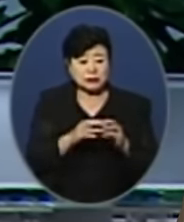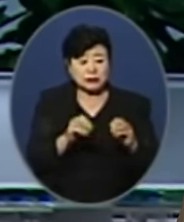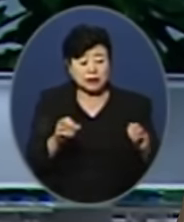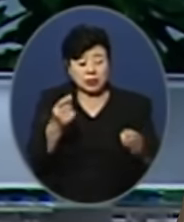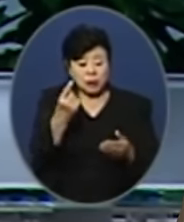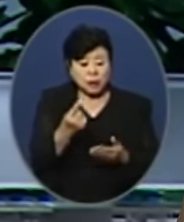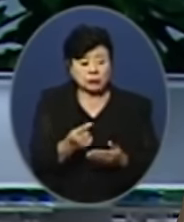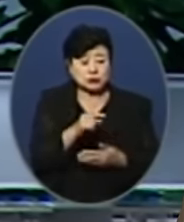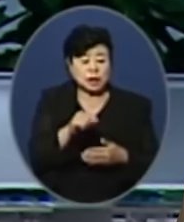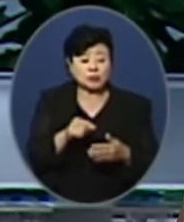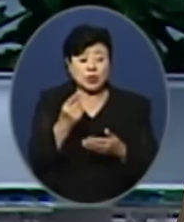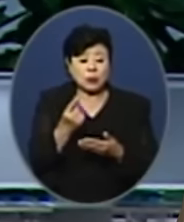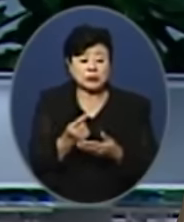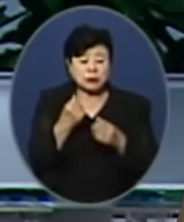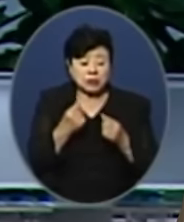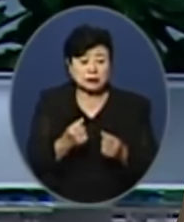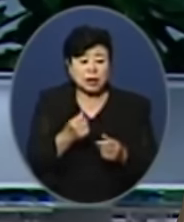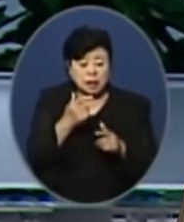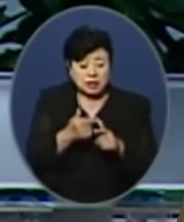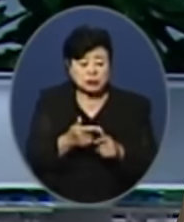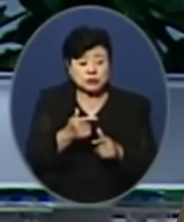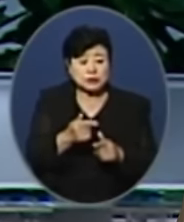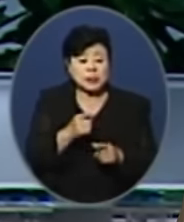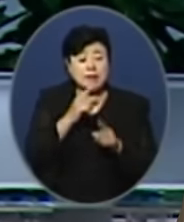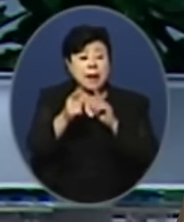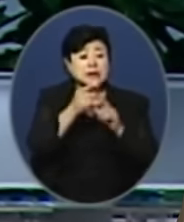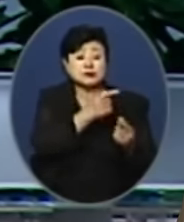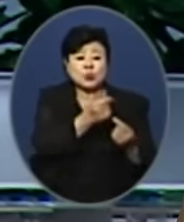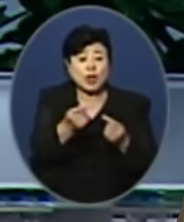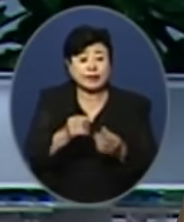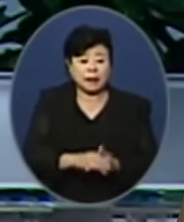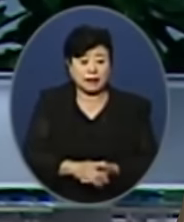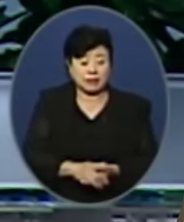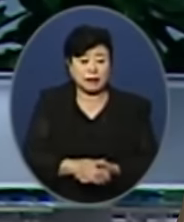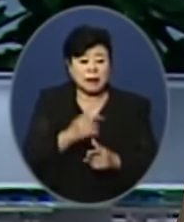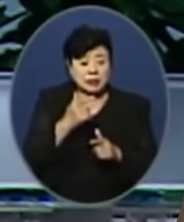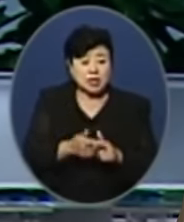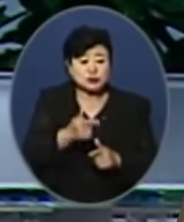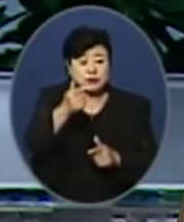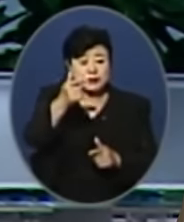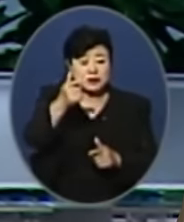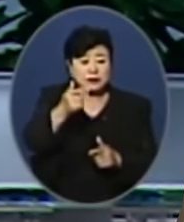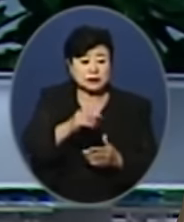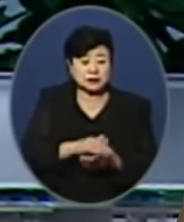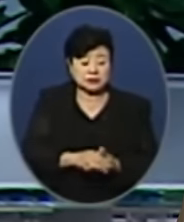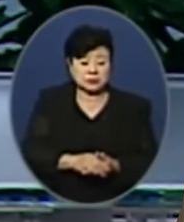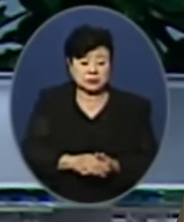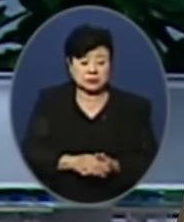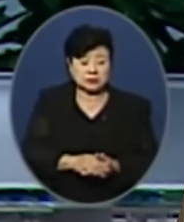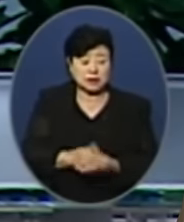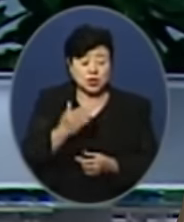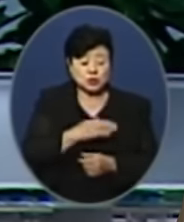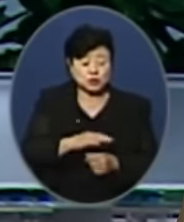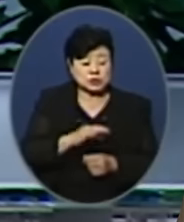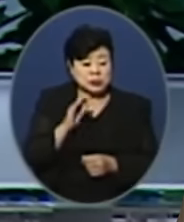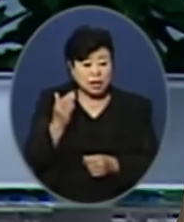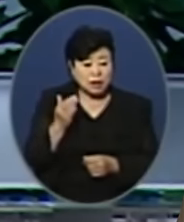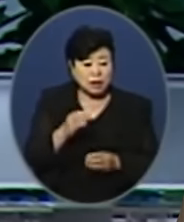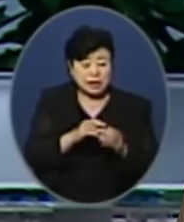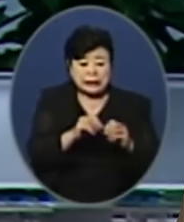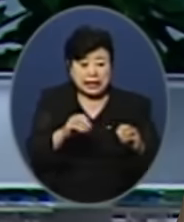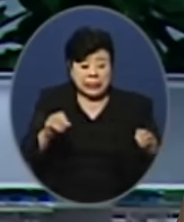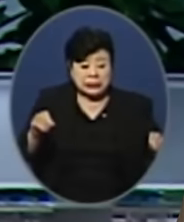되어 우리 가운데 거했다는 것인데 예수님이 바로 말씀이거든요. 예수님이 육신이 되어서 이